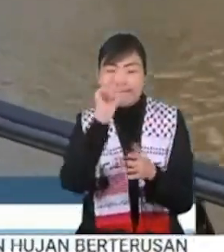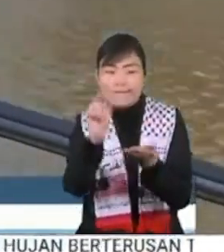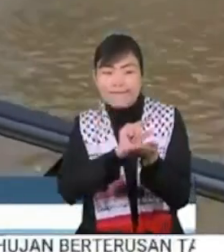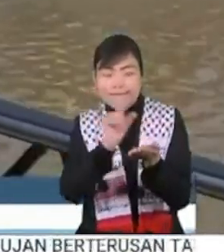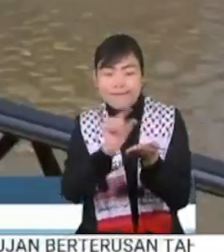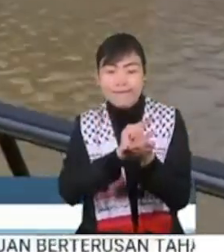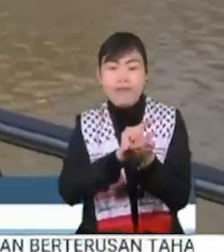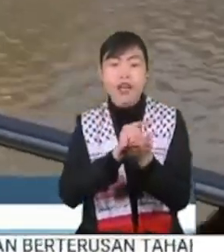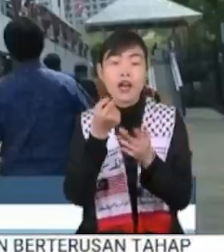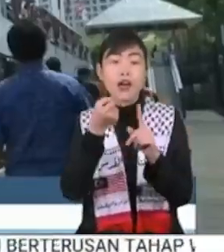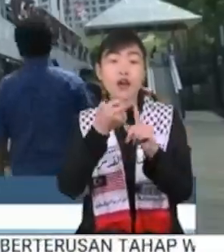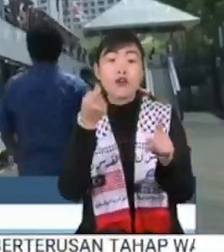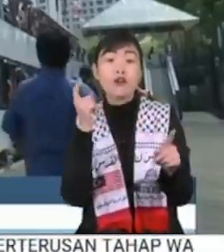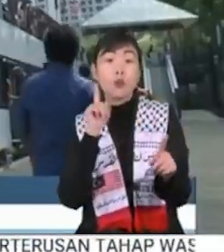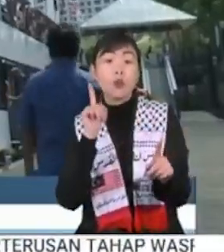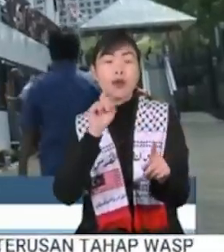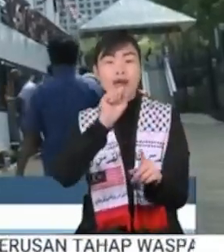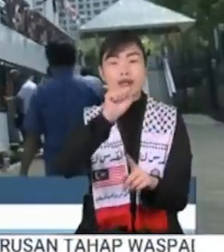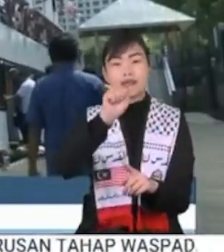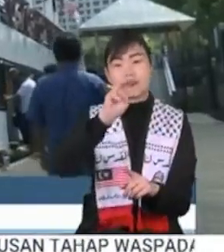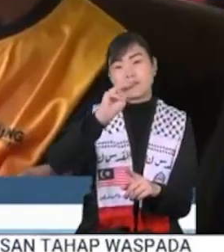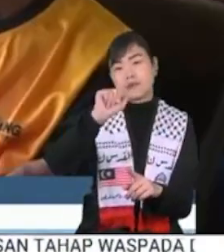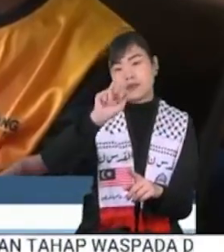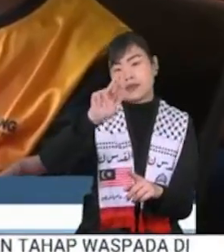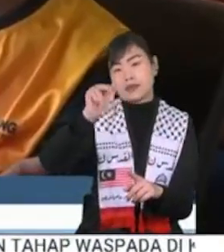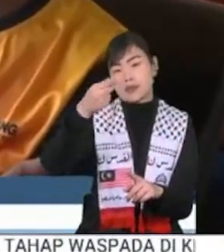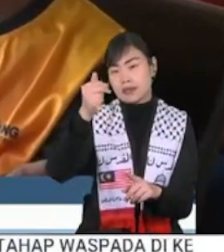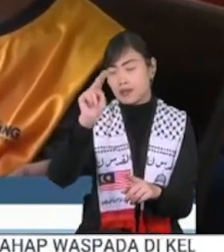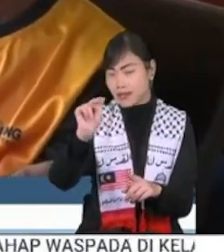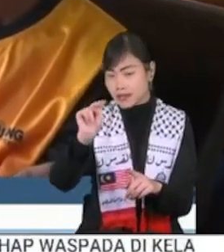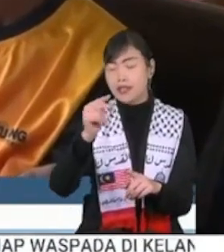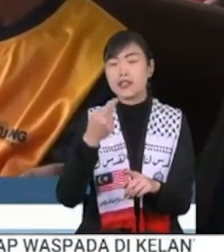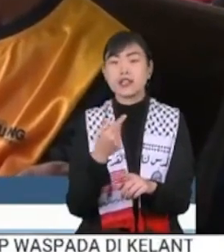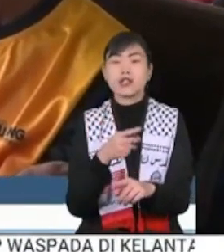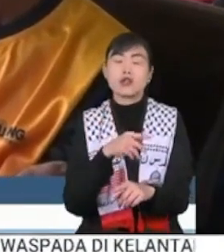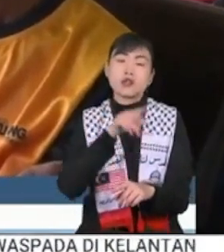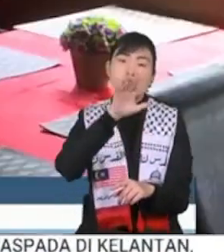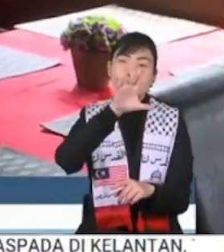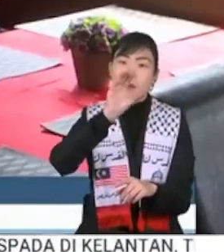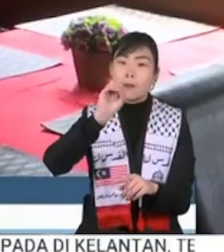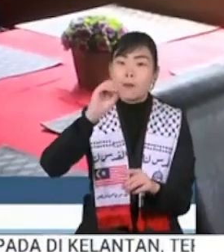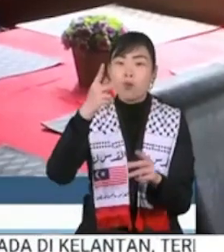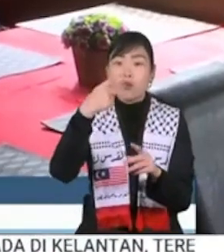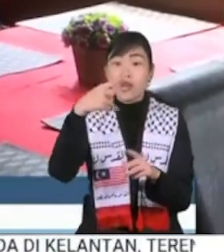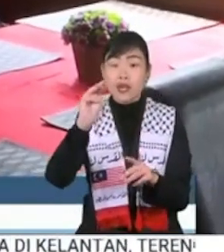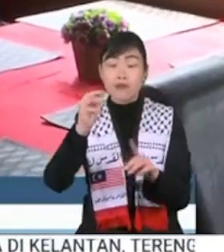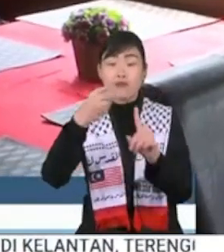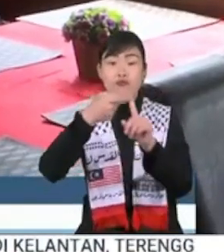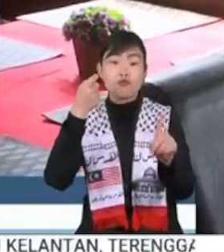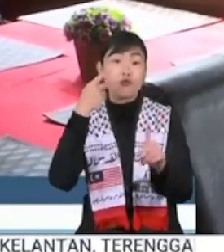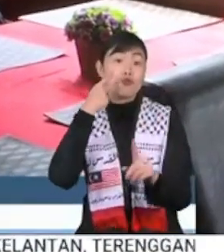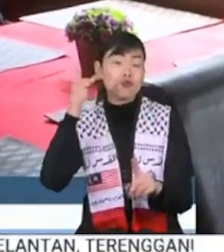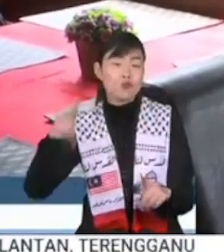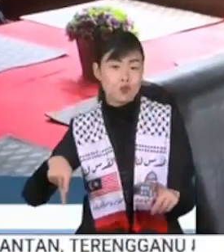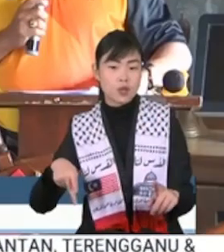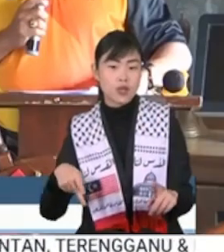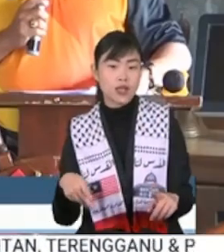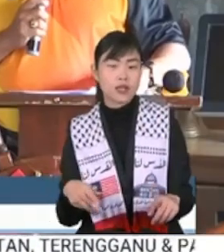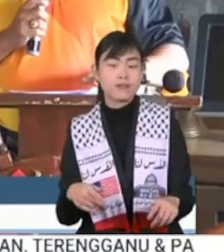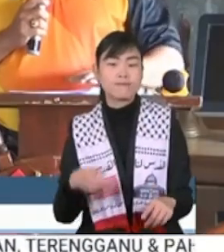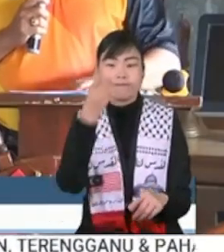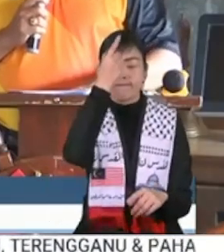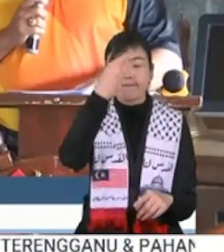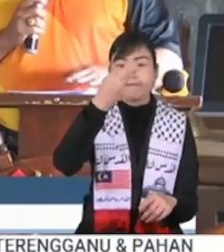tersebut datang dari kawasan semarahan iitu kira-kira 60 km dari bandaraya Kuching dat Henri bercakap kepada